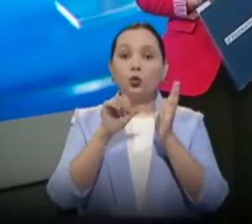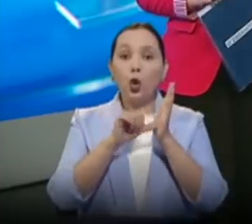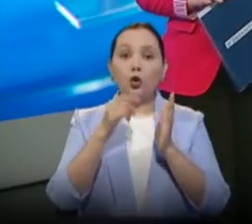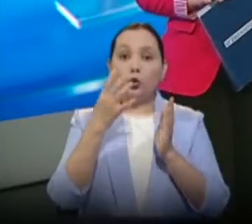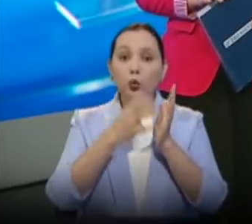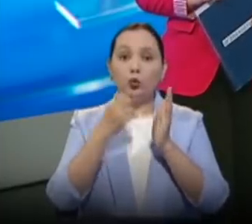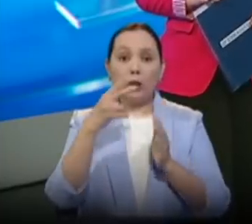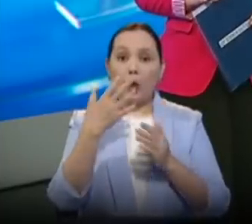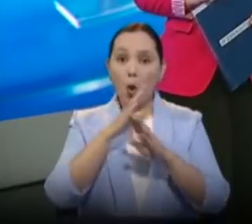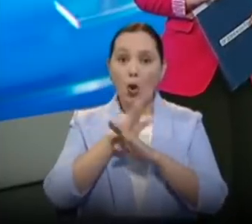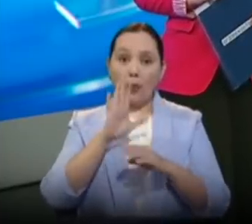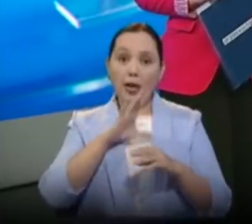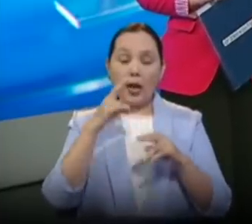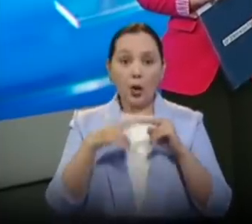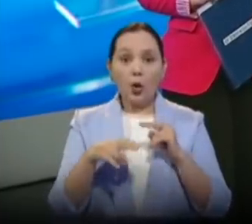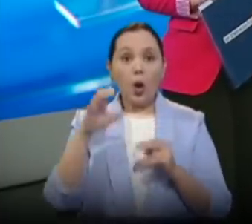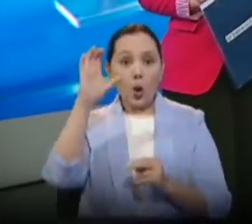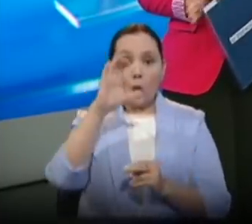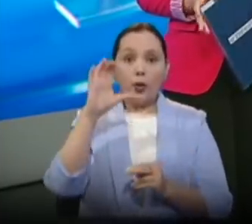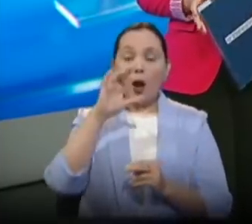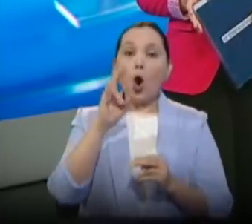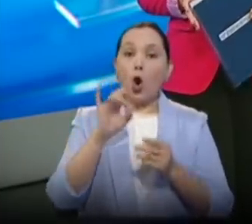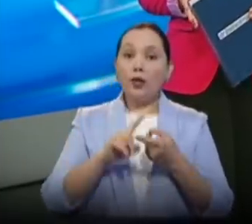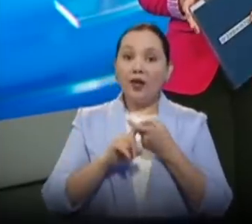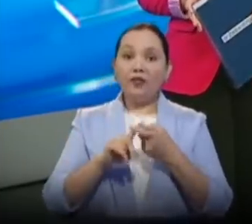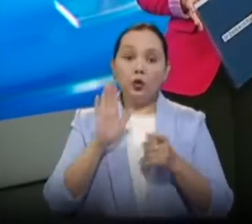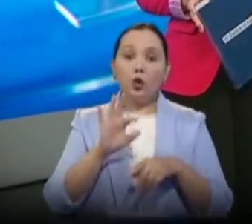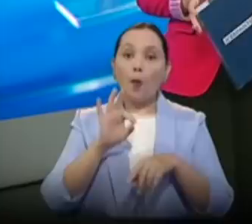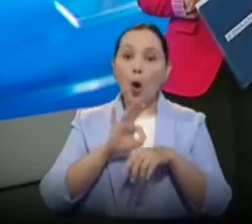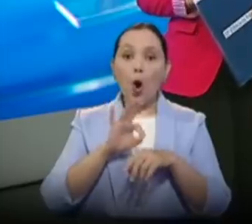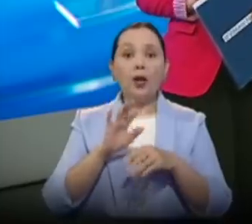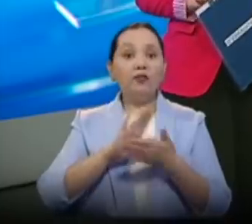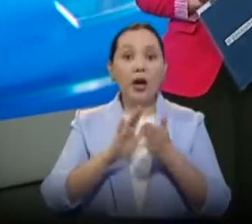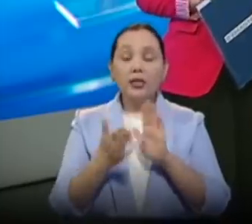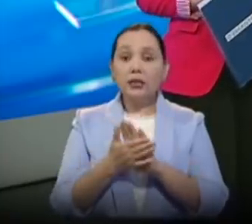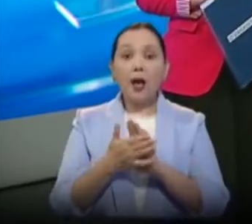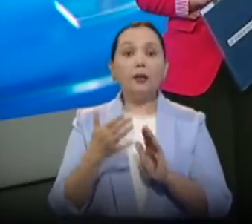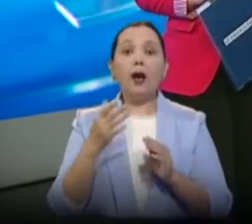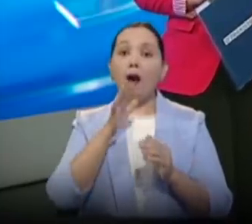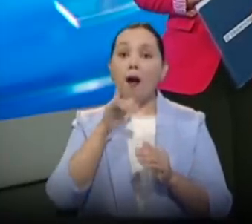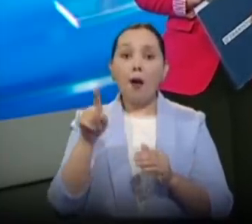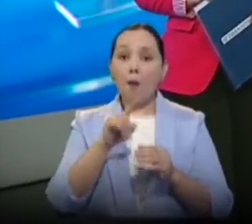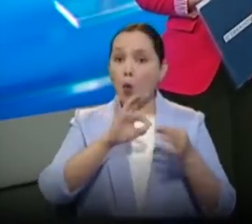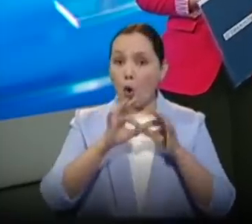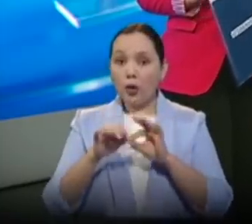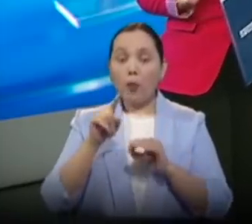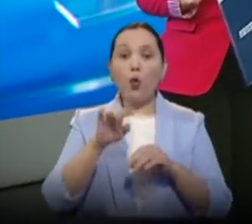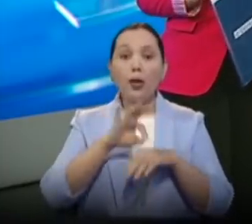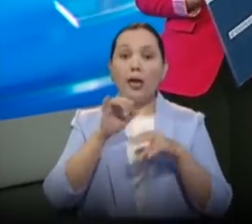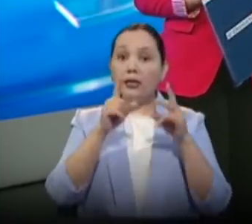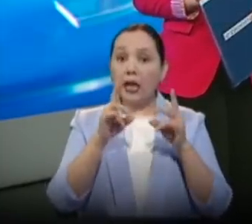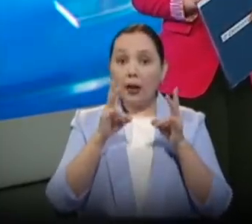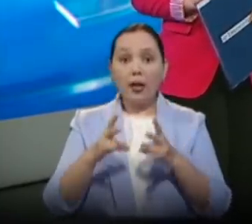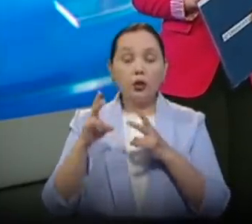406,925 халат өлім белән якулланды. Узбекистонда коронавирус билан боғлиқ эпидемиологик вазият ҳамон мураккаб. Буни касалланиш